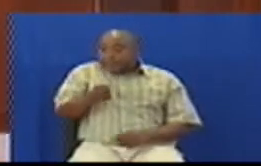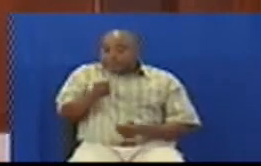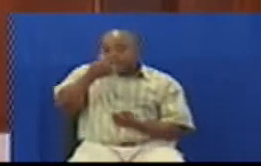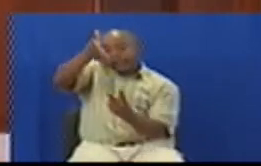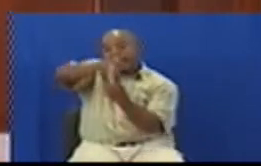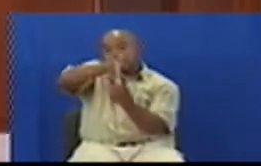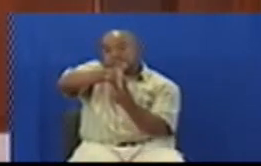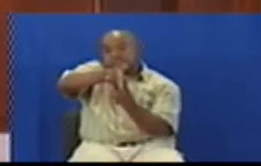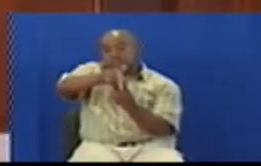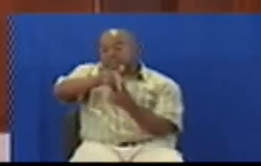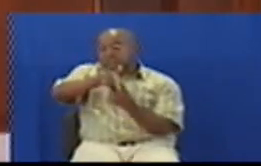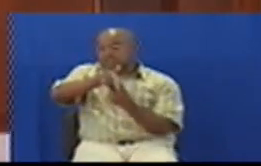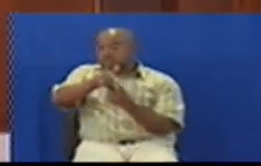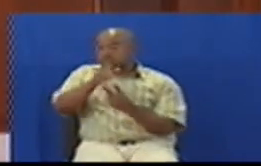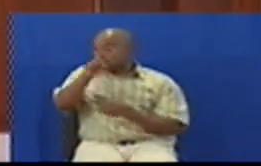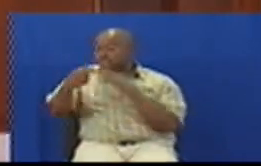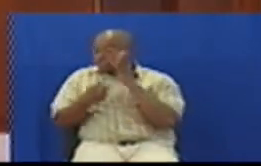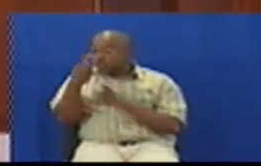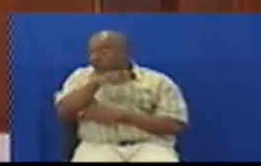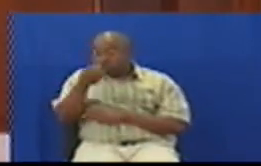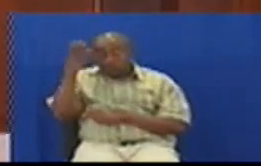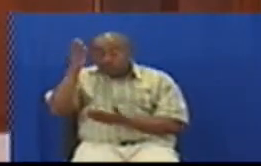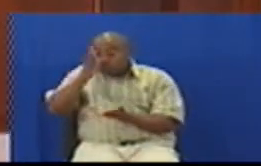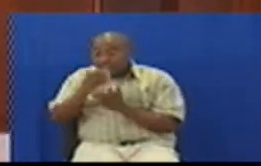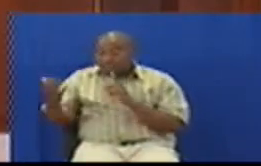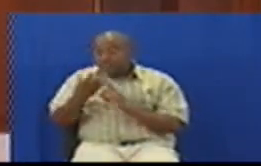Hatuwezi kuyapata kama Watanzania ni wagonjwa.